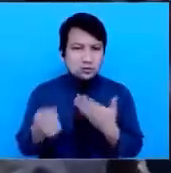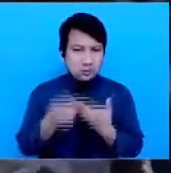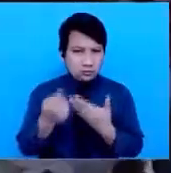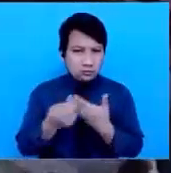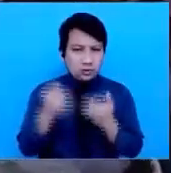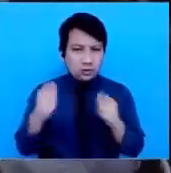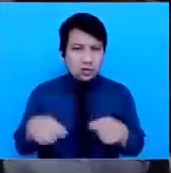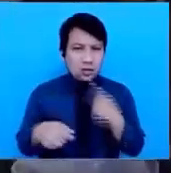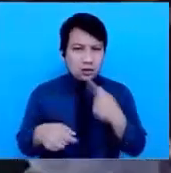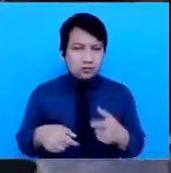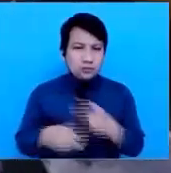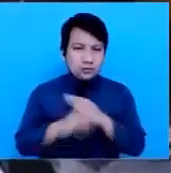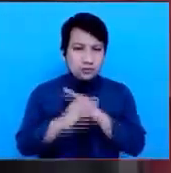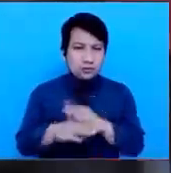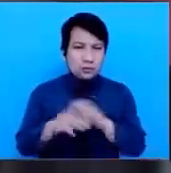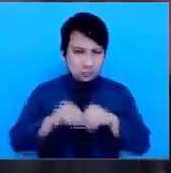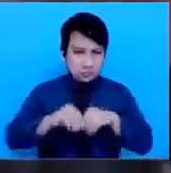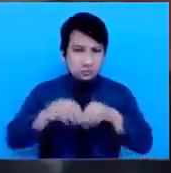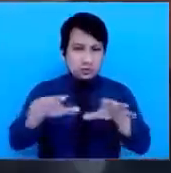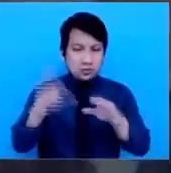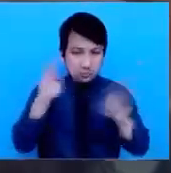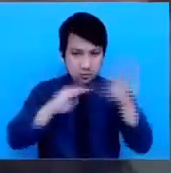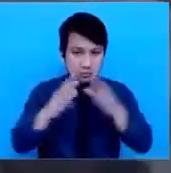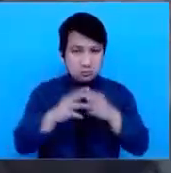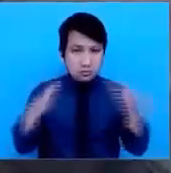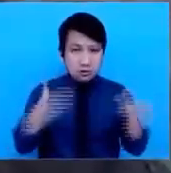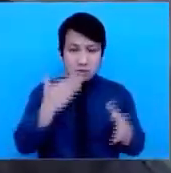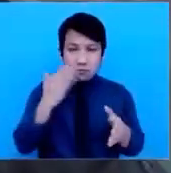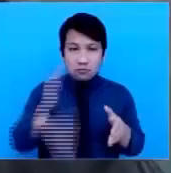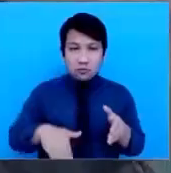para maiwasan ang mas malalang problema tulad ng mass